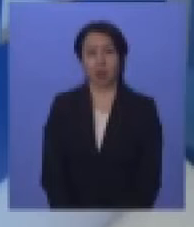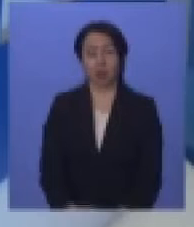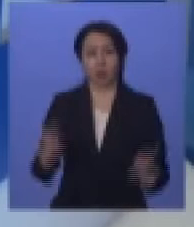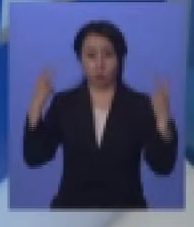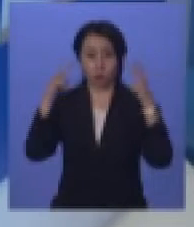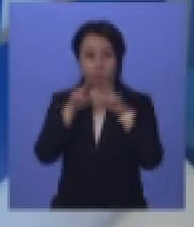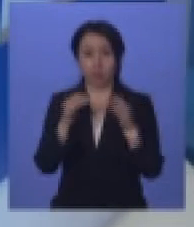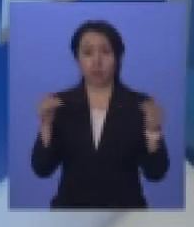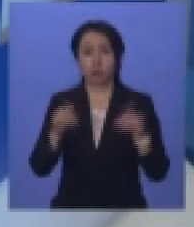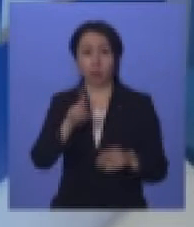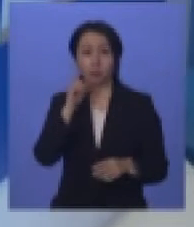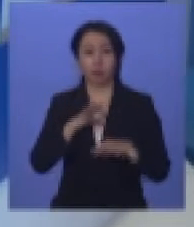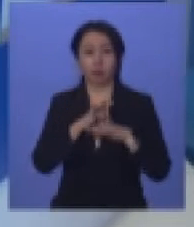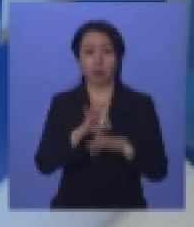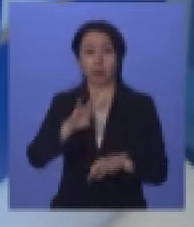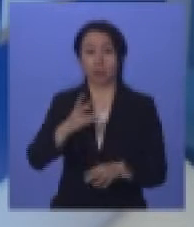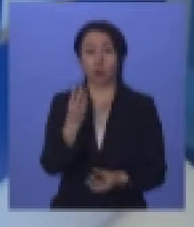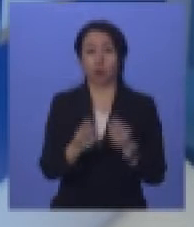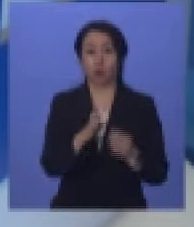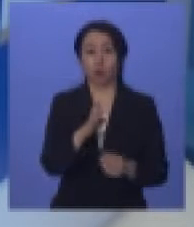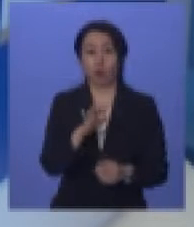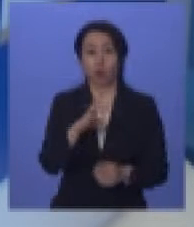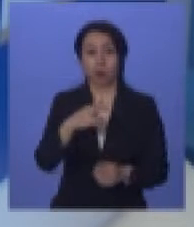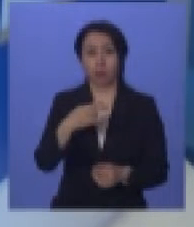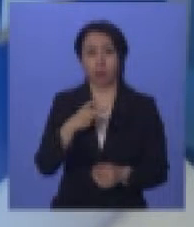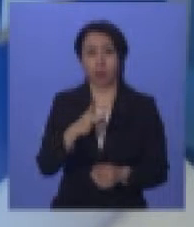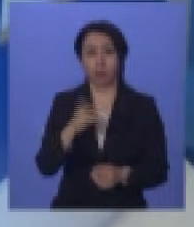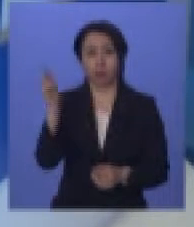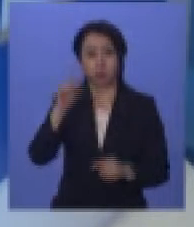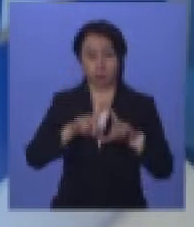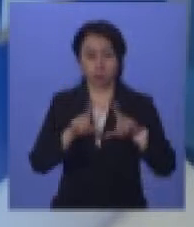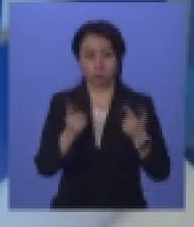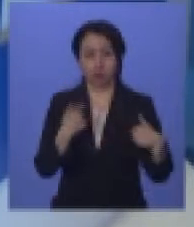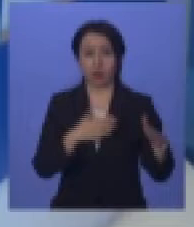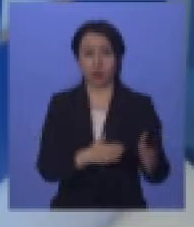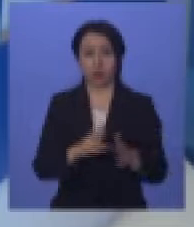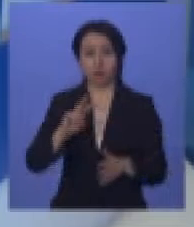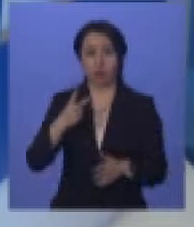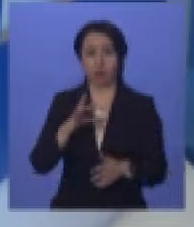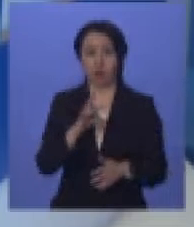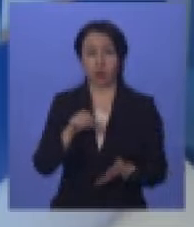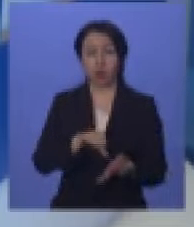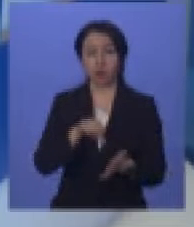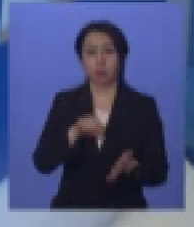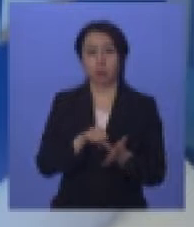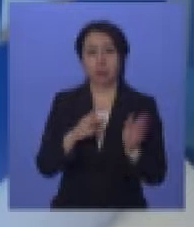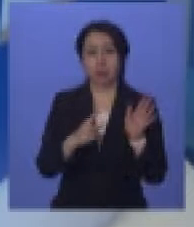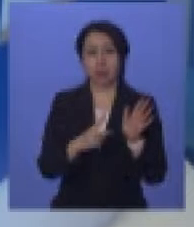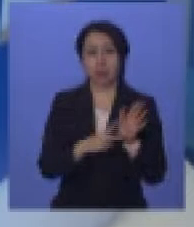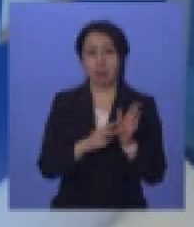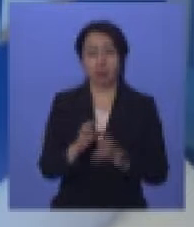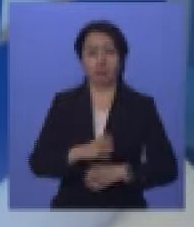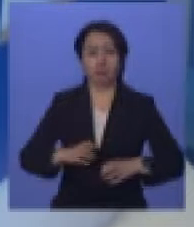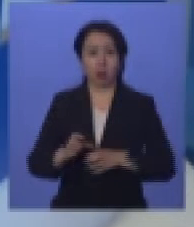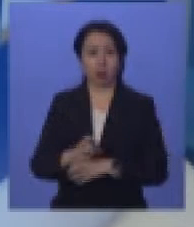Кузыбаев университете для студенческой молодежи провели национальную игру «Бөрөктепек». В учебном заведении она организована во второй раз. Участие приняли